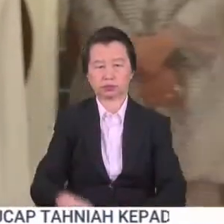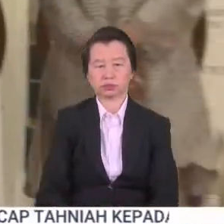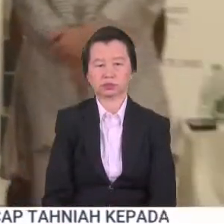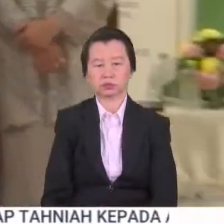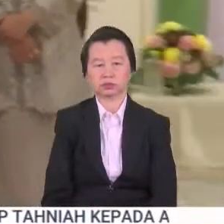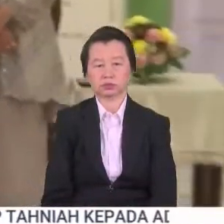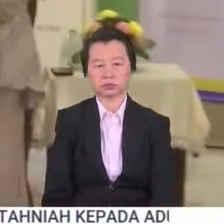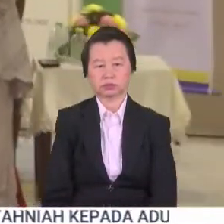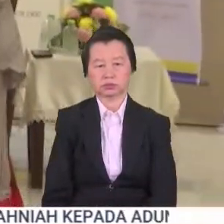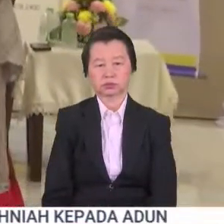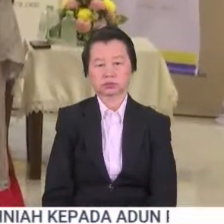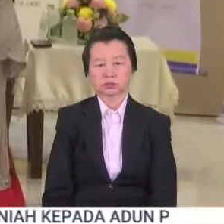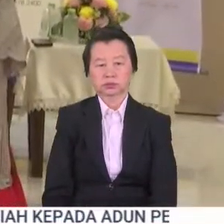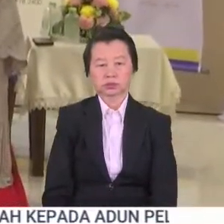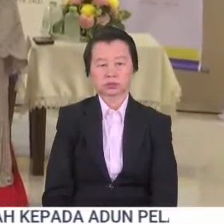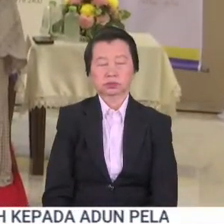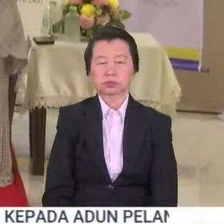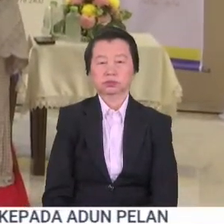Adriana